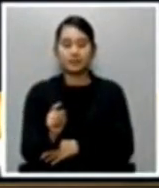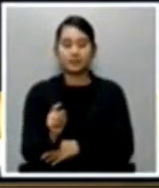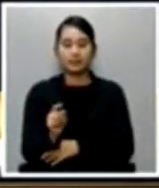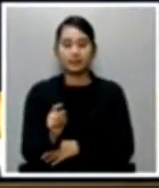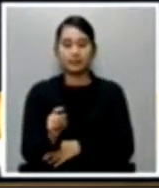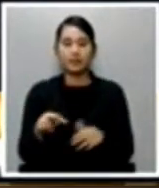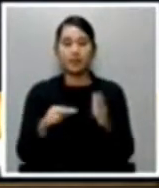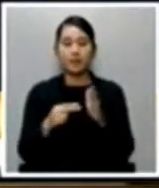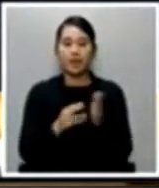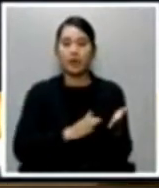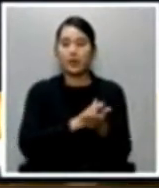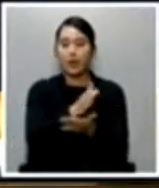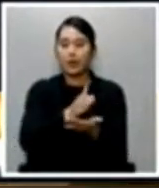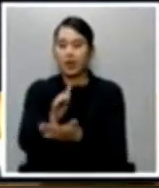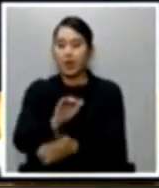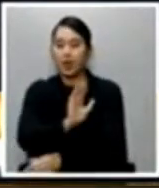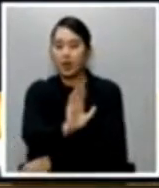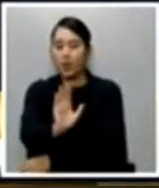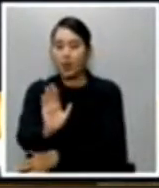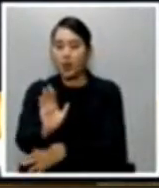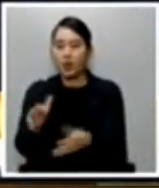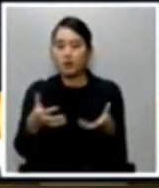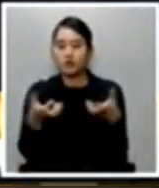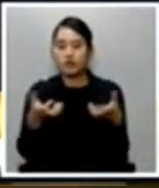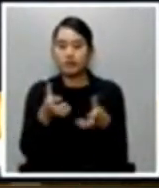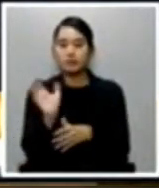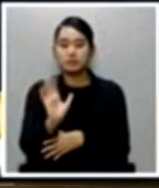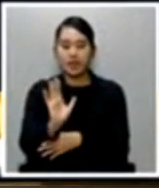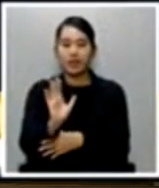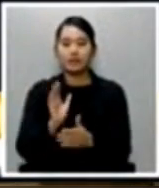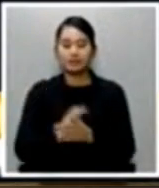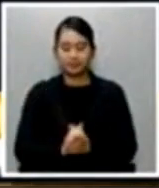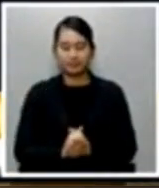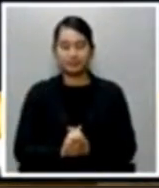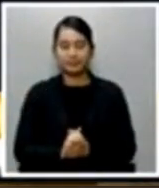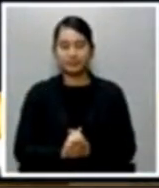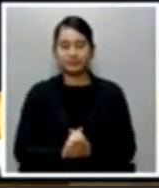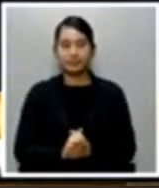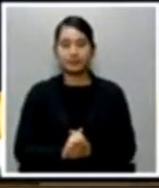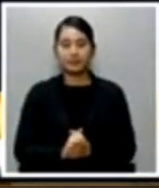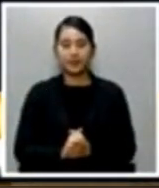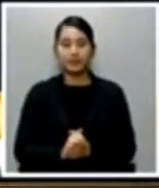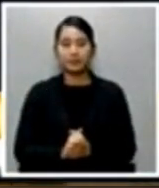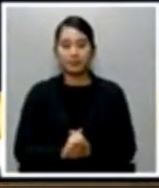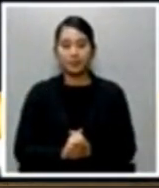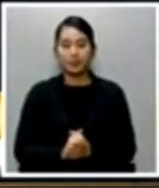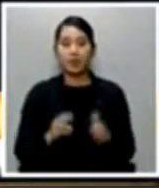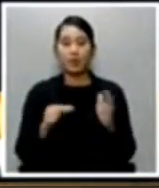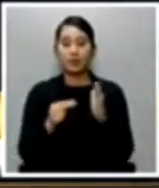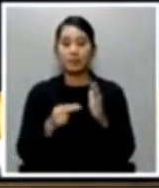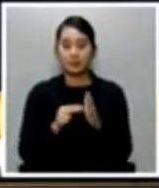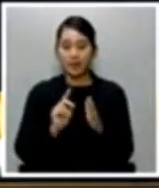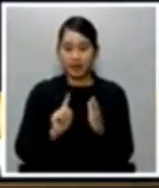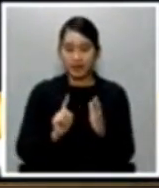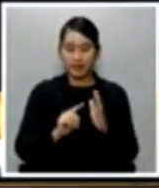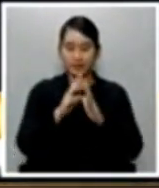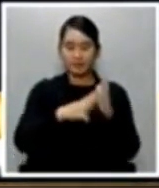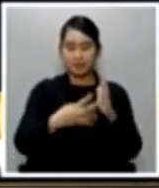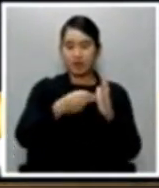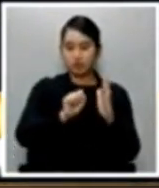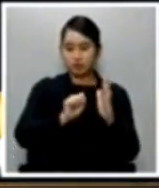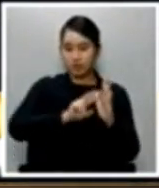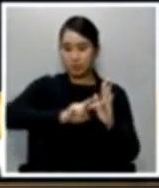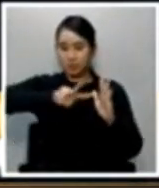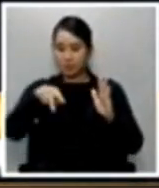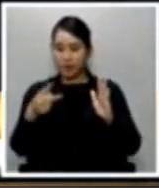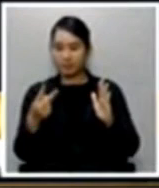ของคณะใดคณะหนึ่งหรือของสาขาวิชาใดวิชาหนึ่งเพราะนั้นการเรียนข้ามหลักสูตรจะเป็นเรื่องที่มีความส